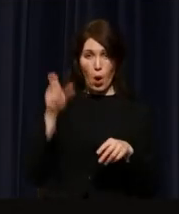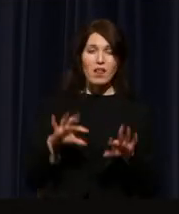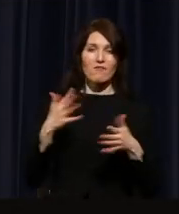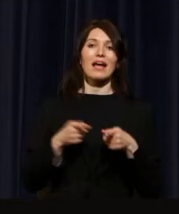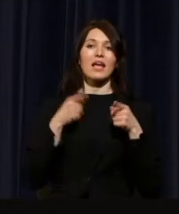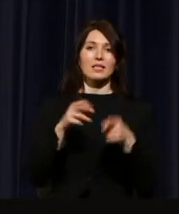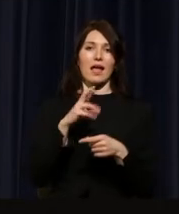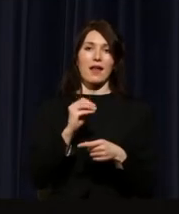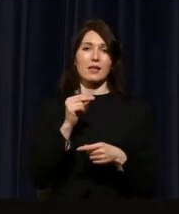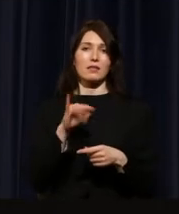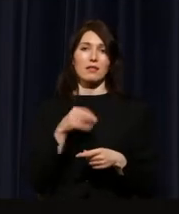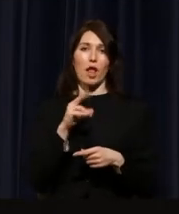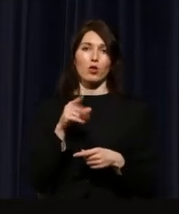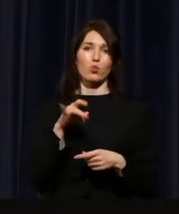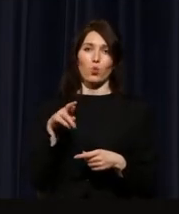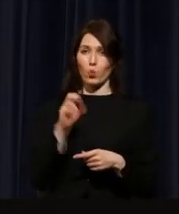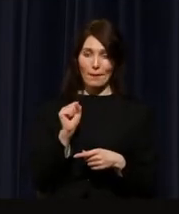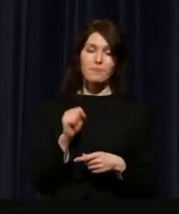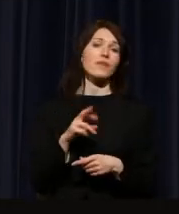stāties rezidentūrā. Un rezidentūra ir